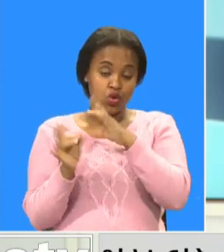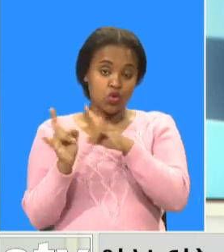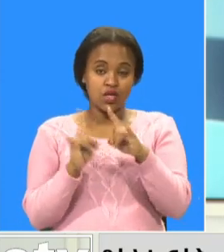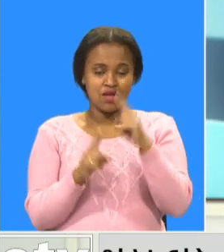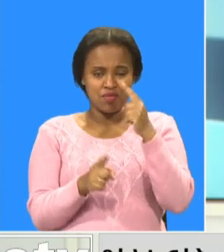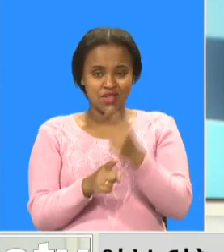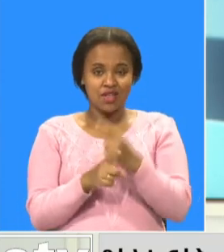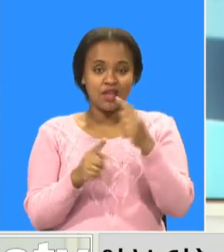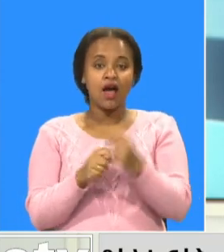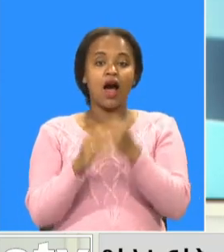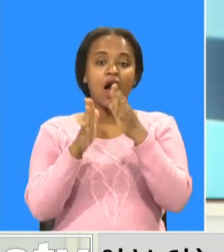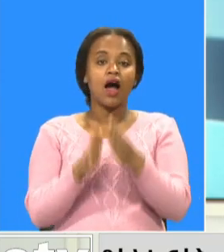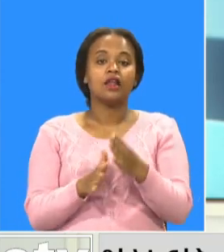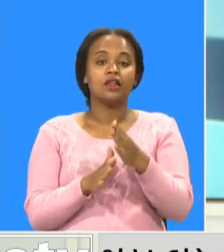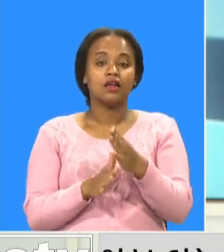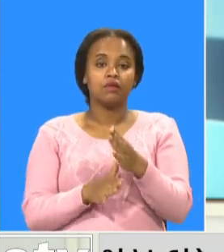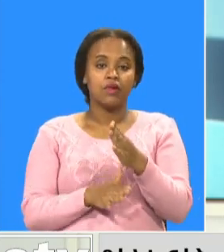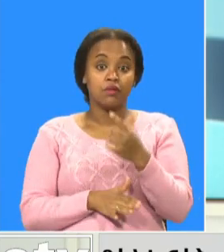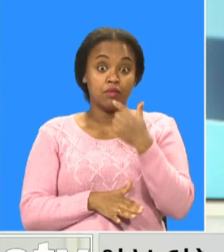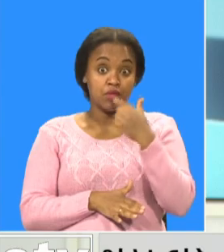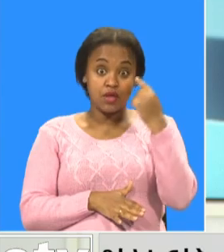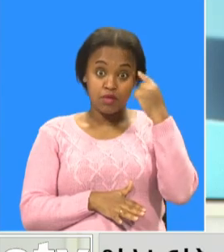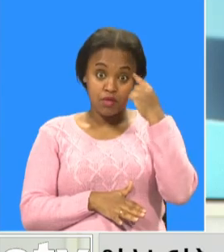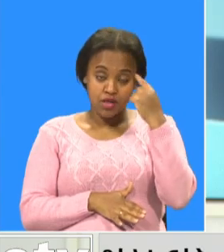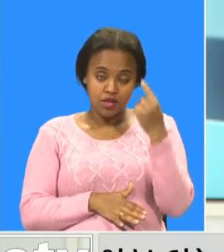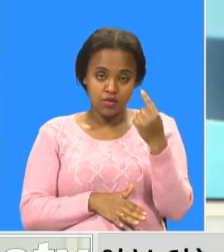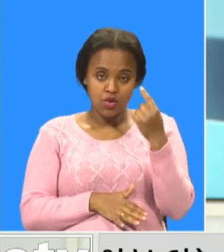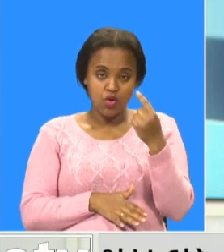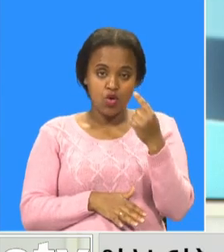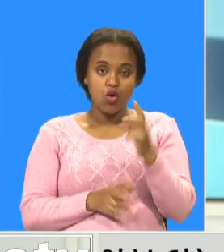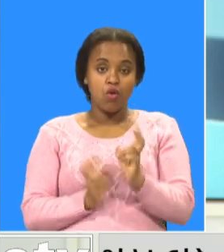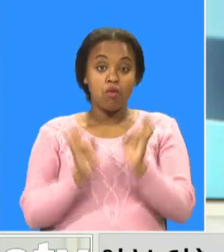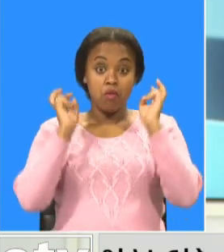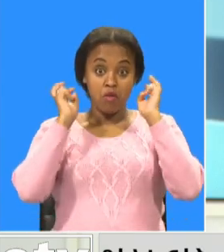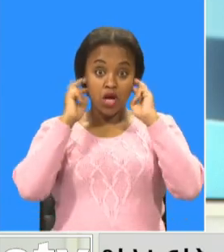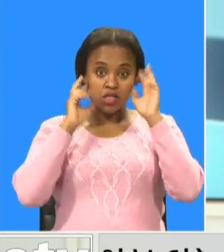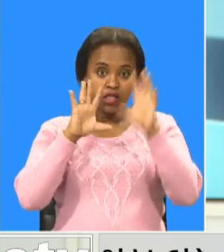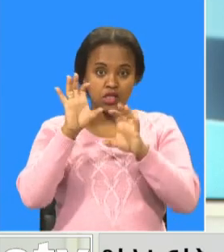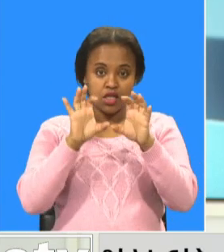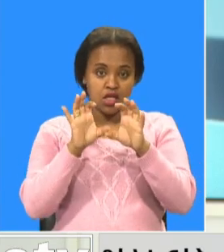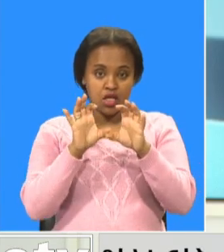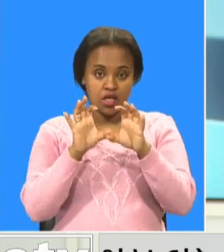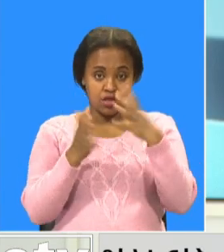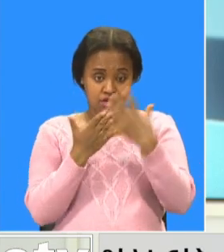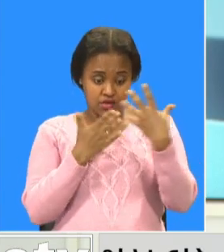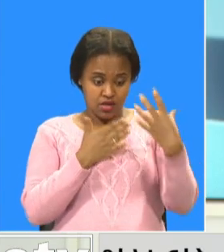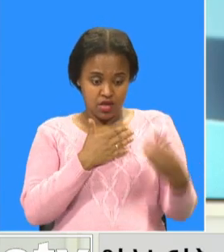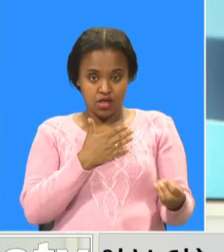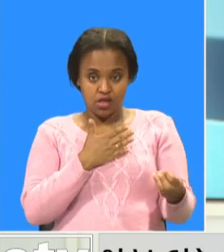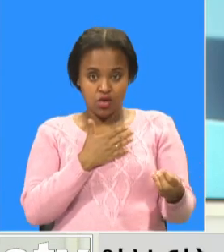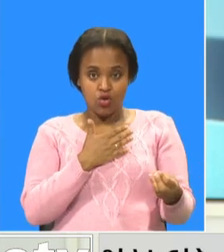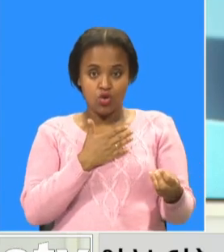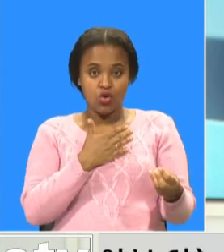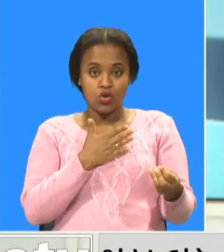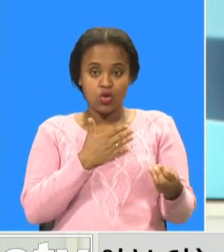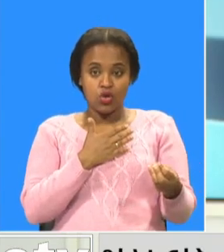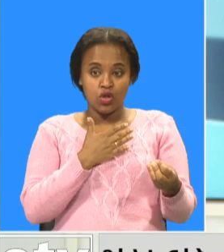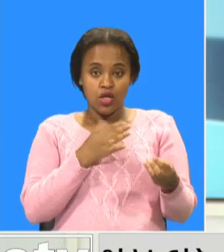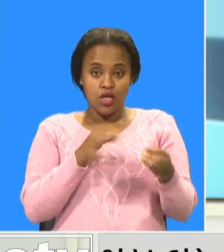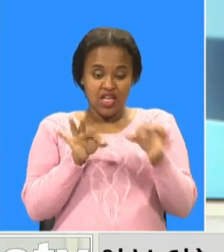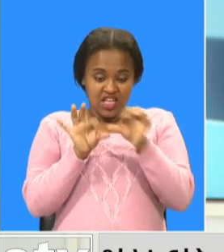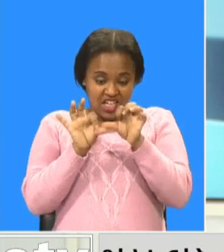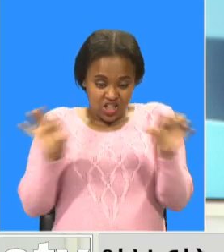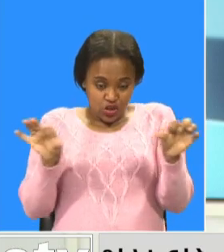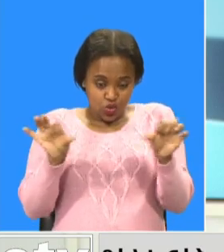በትክክል አልተተገበረም ብዬ የማየው ማስክ ሲደረግ በመጀመሪያ ልክ ማስክ እንደገዛን ከፓኬጁ ሳናወጣ